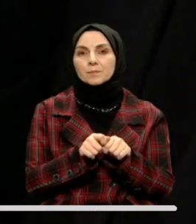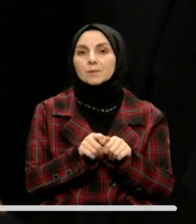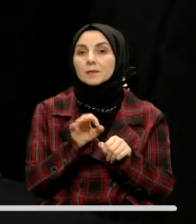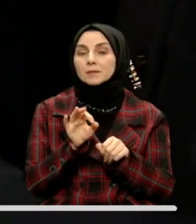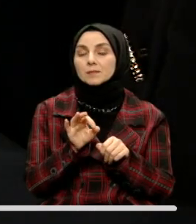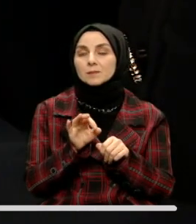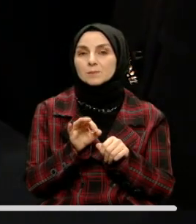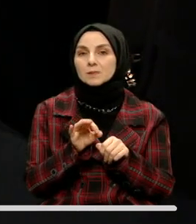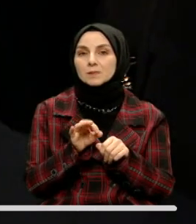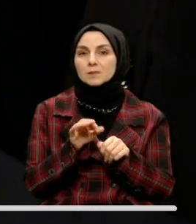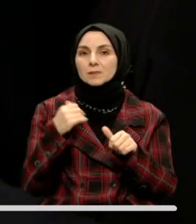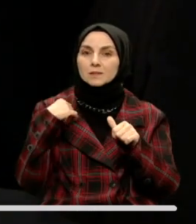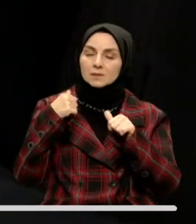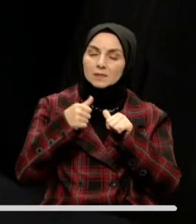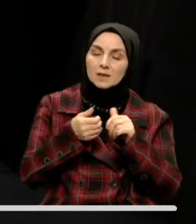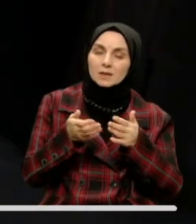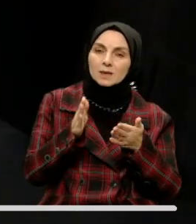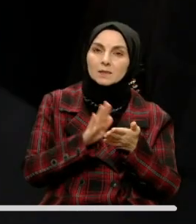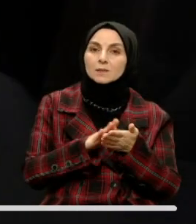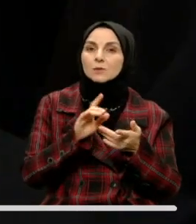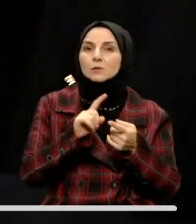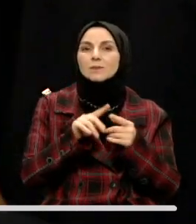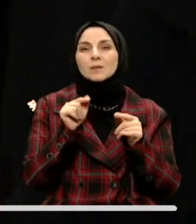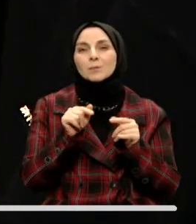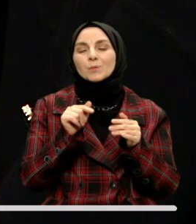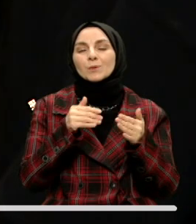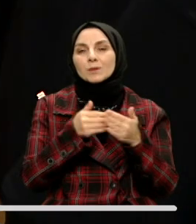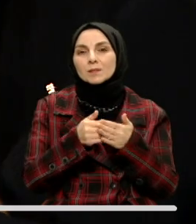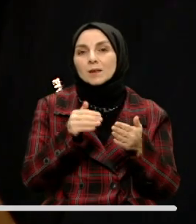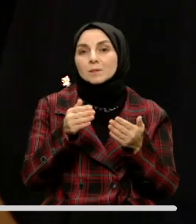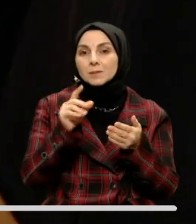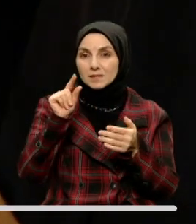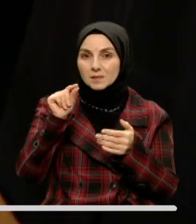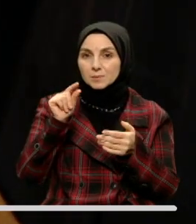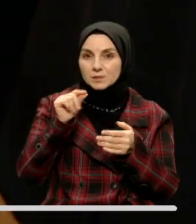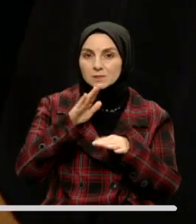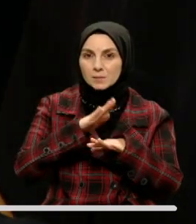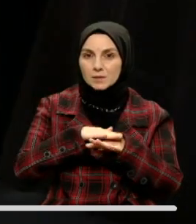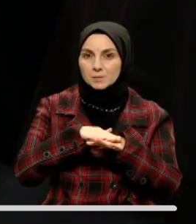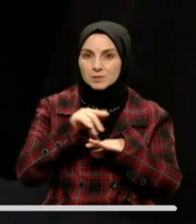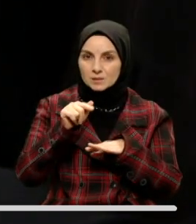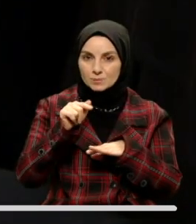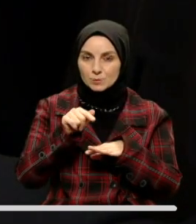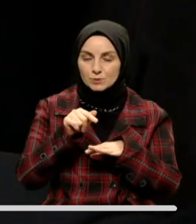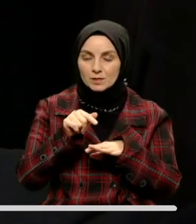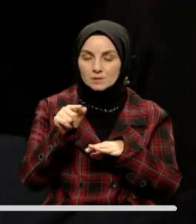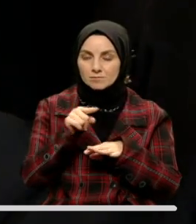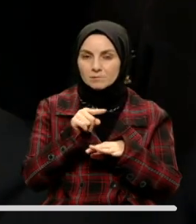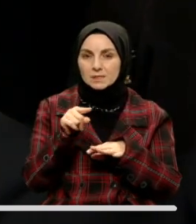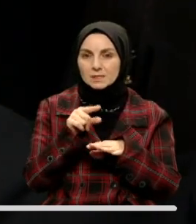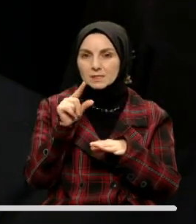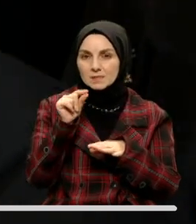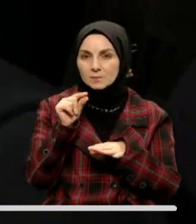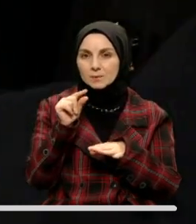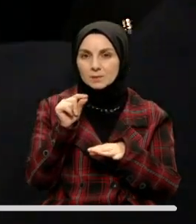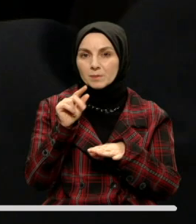Şimdi ikiye katlıyoruz. Ve bu kadar. Aslında şurada bir yapıştırma olayı yapacağız. İkisini birbirine yapıştırmak için. Evet. Ben